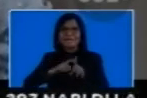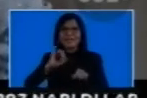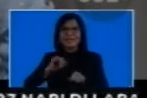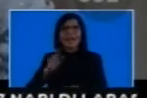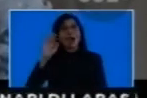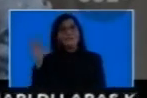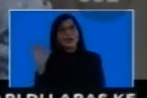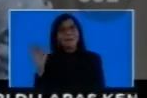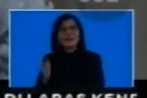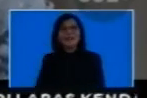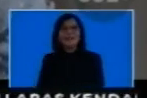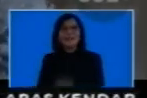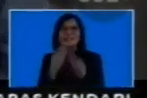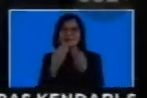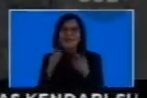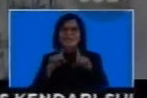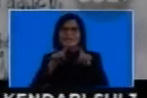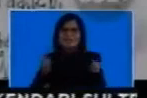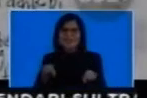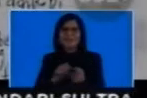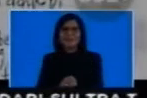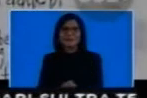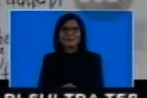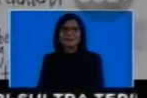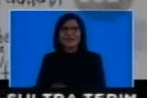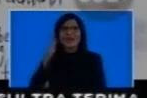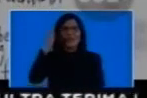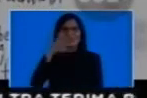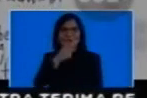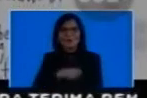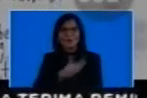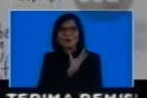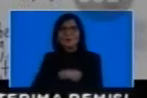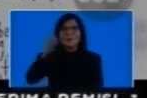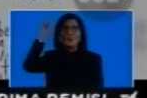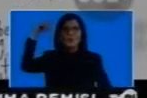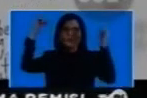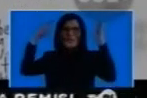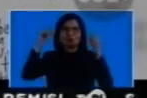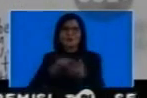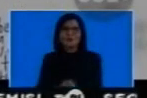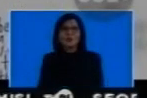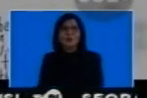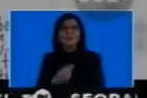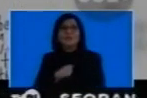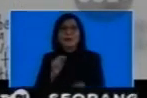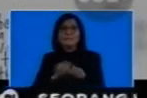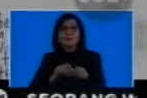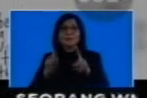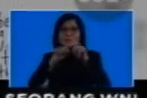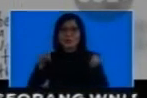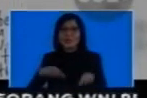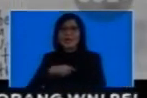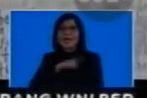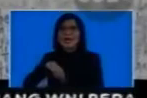kabar Rivaldi, terima kasih untuk suratnya. Assalamualaikum warahmatullahi wabarakatuh. Saat menulis surat ini, kami